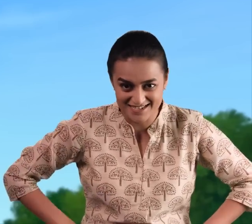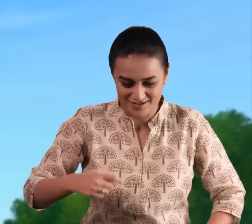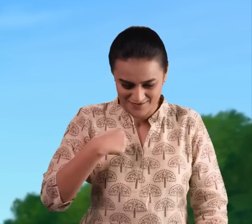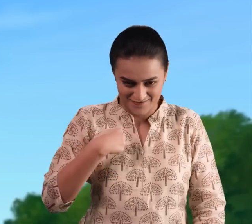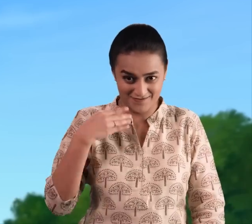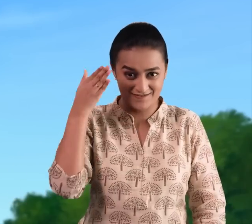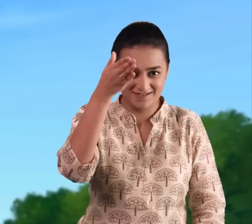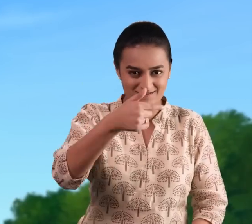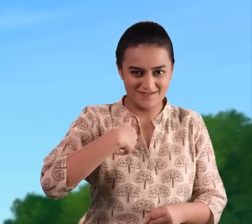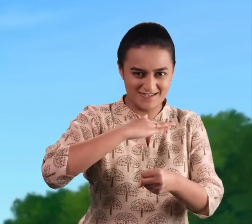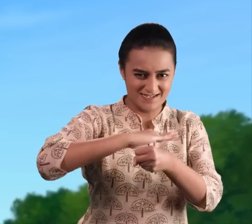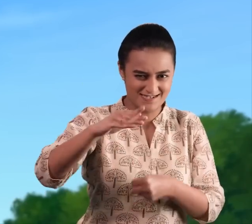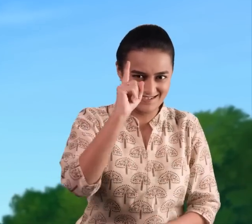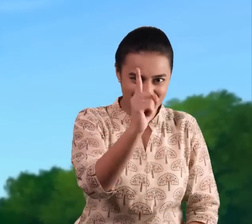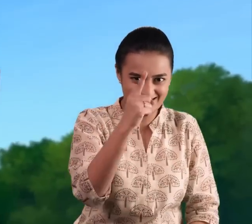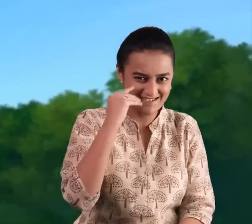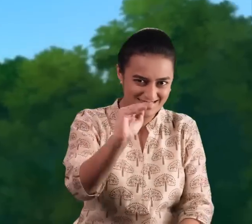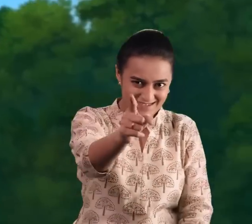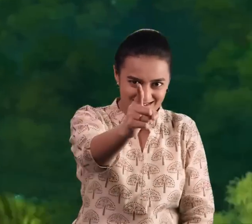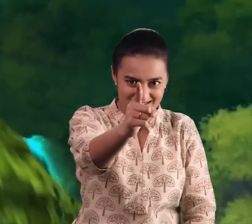मैं आ रहा हूँ बच्चे।